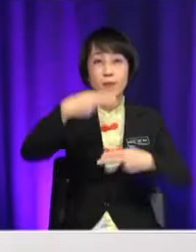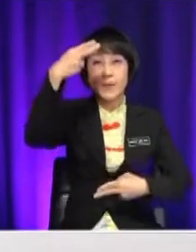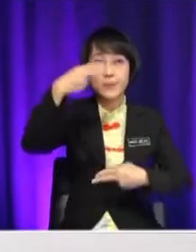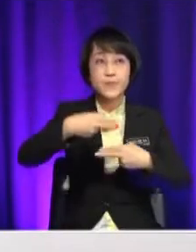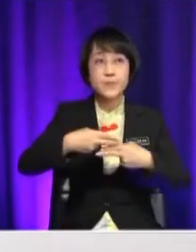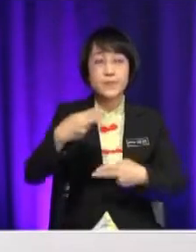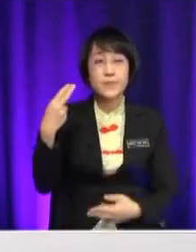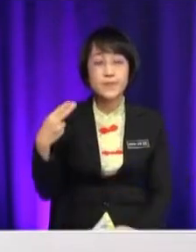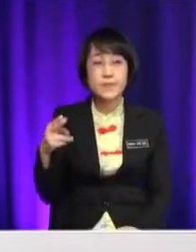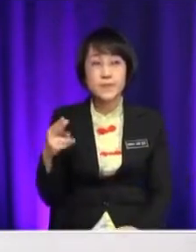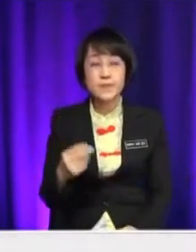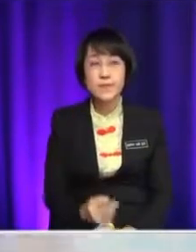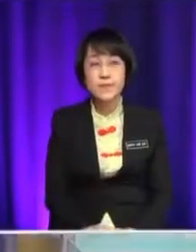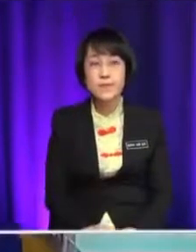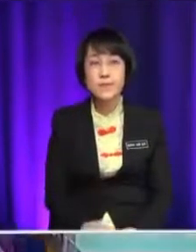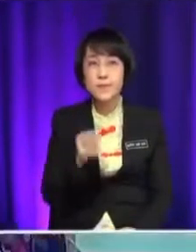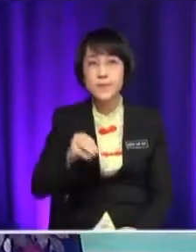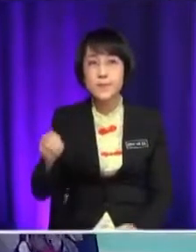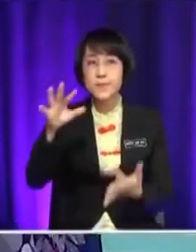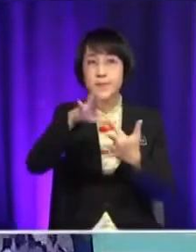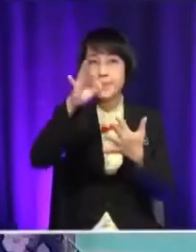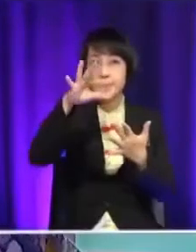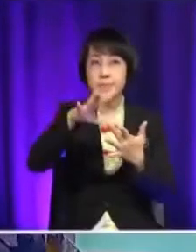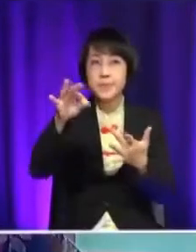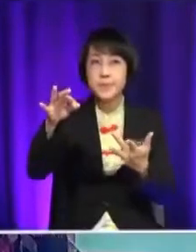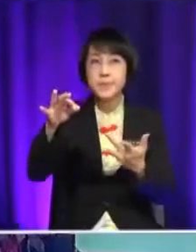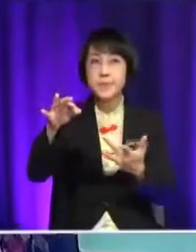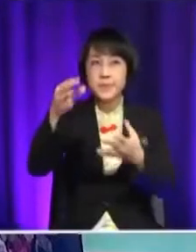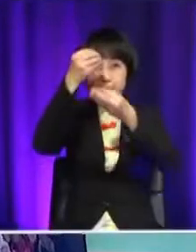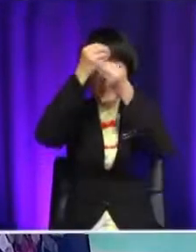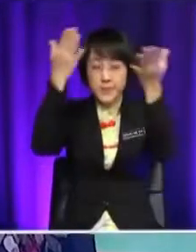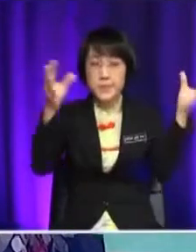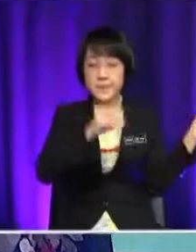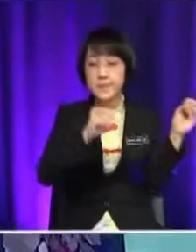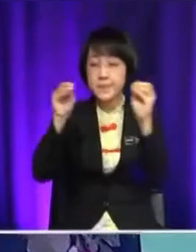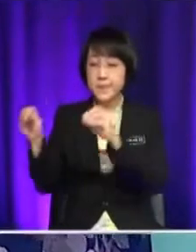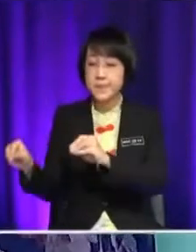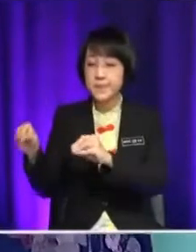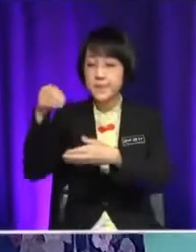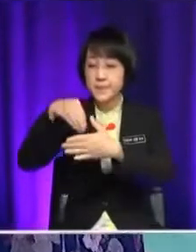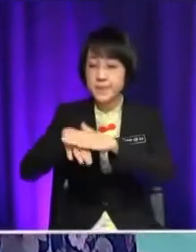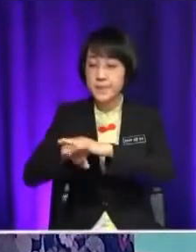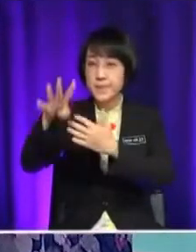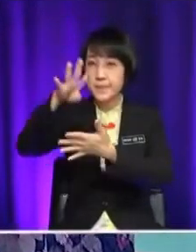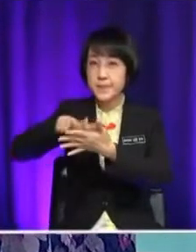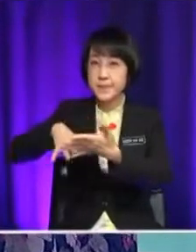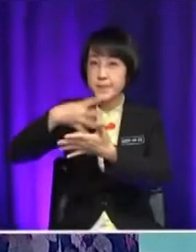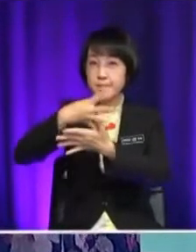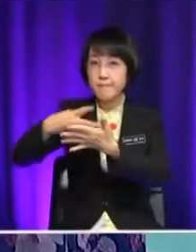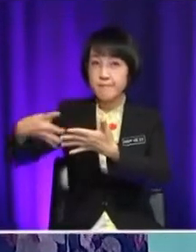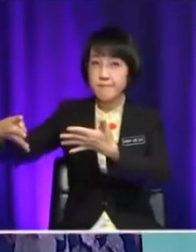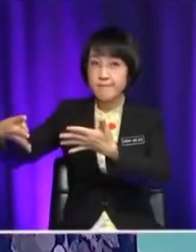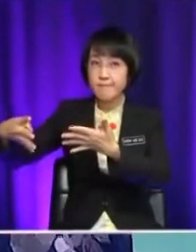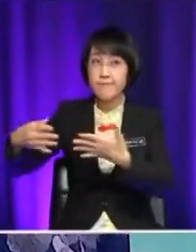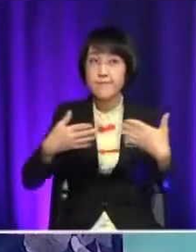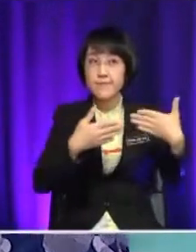kan? Maknanya murid saya akan pilih semua maklumat ni dan pindahkan masuk dalam jadual yang diberikan. Okey, kita teruskan dengan bahan